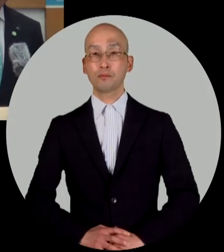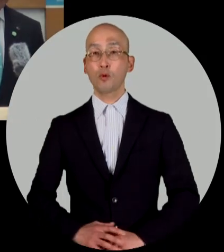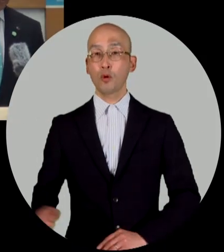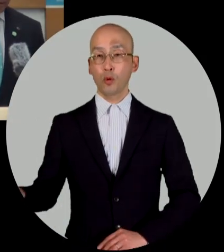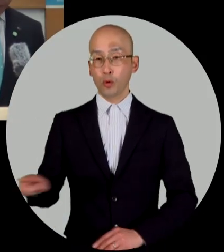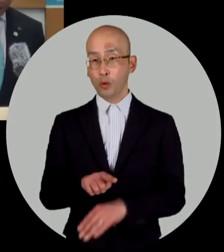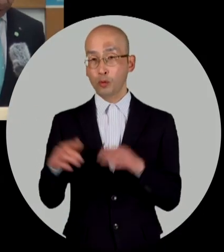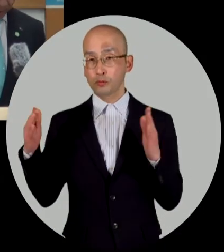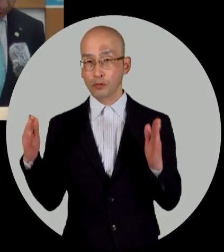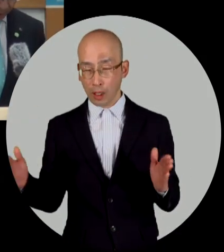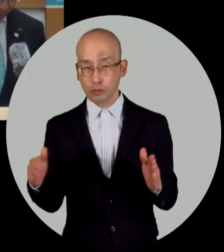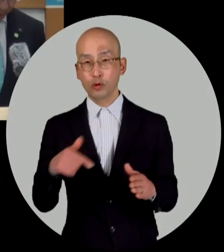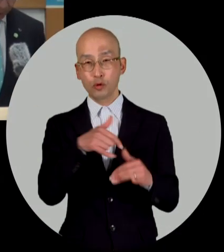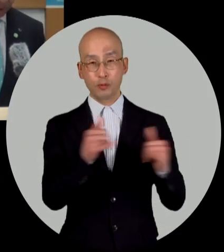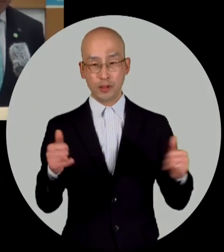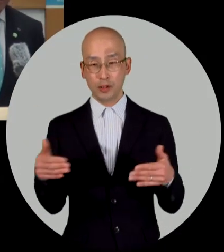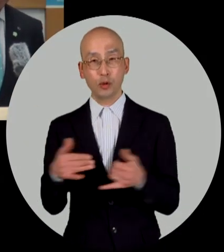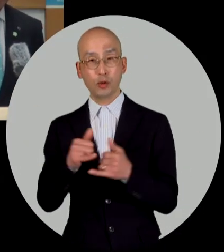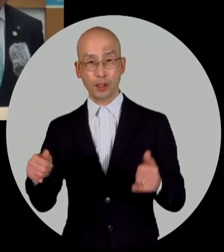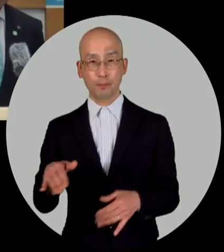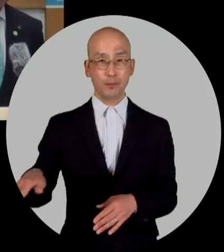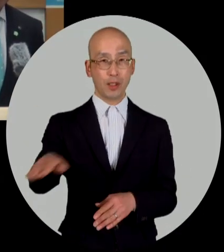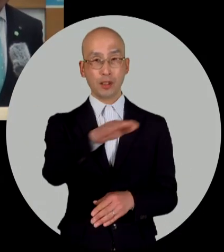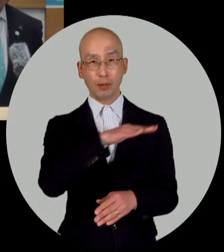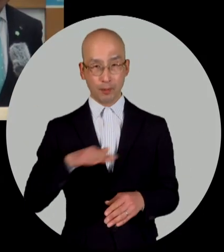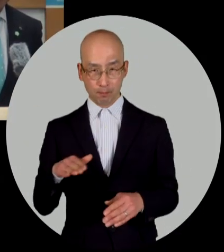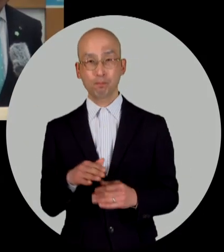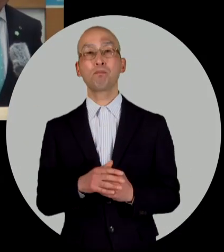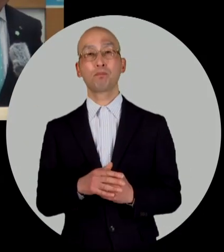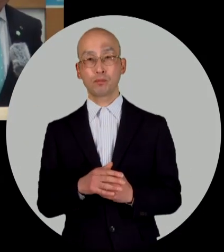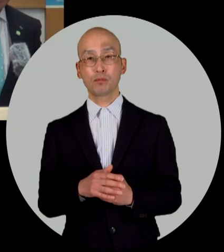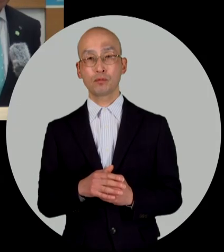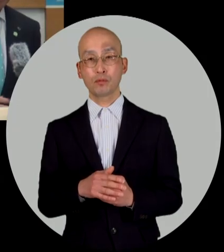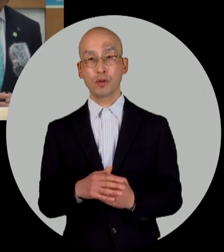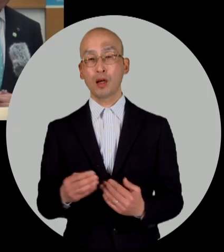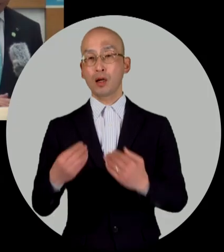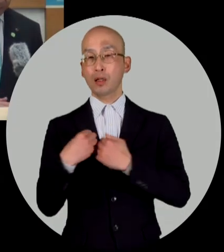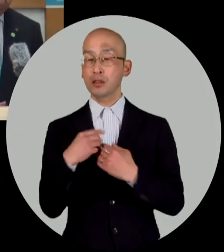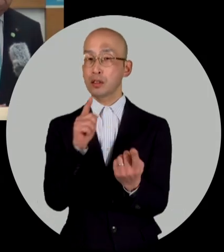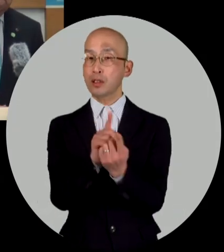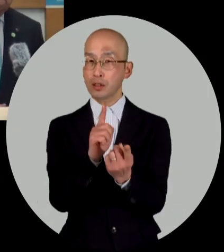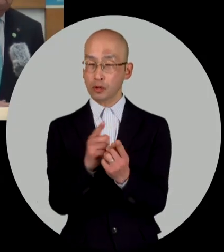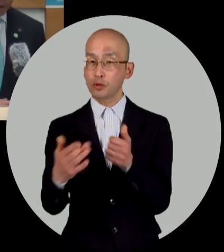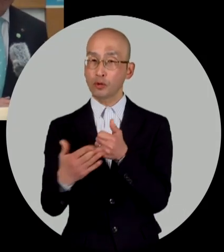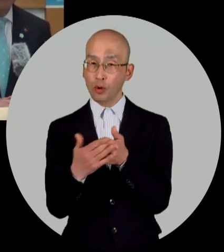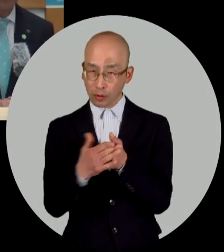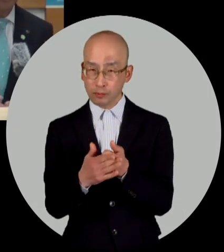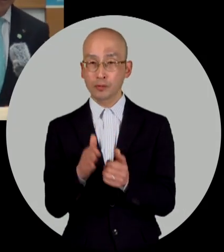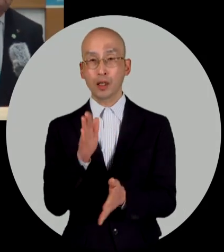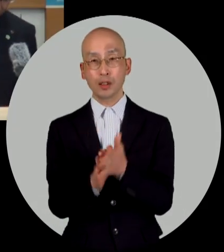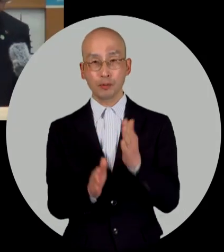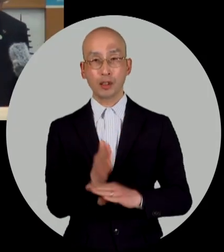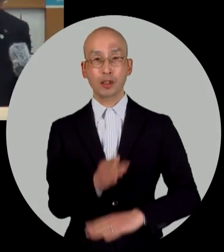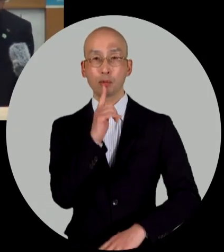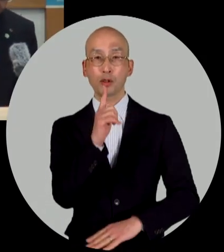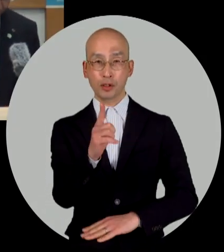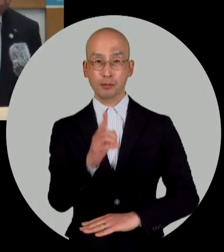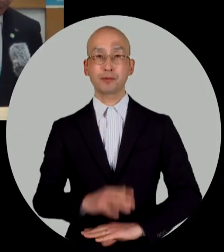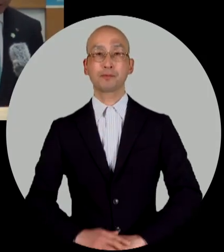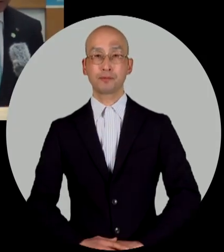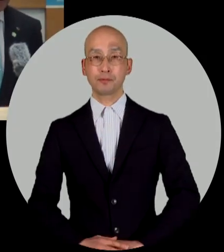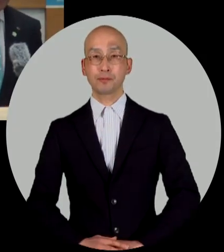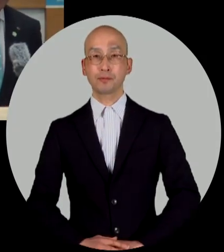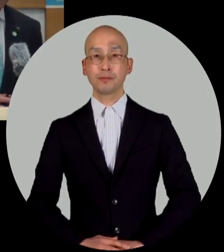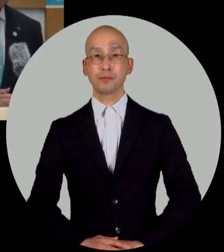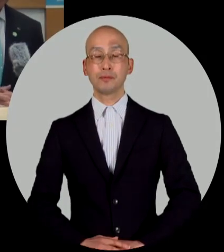この間の府民の皆様、事業者の皆様の感染対策に対するご協力にも改めて感謝を申し上げたいと思っ